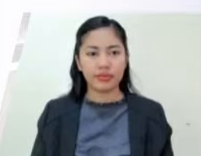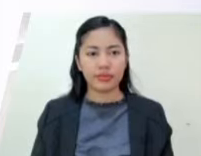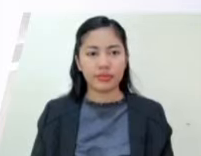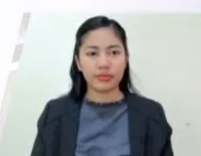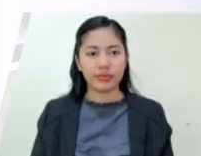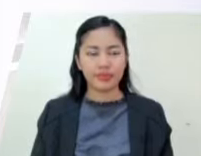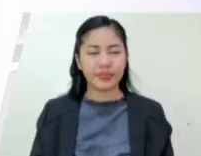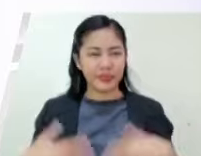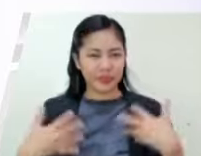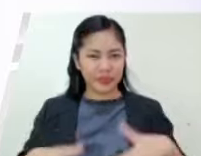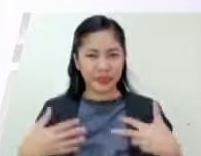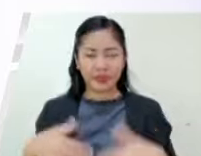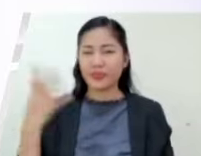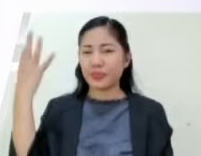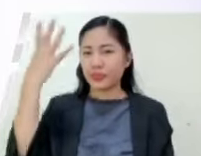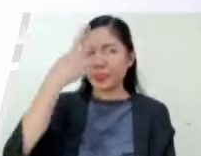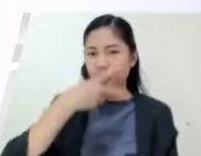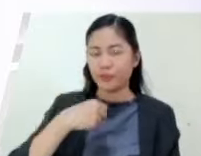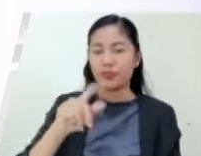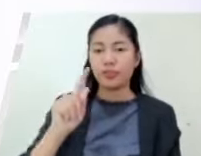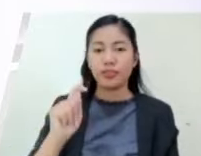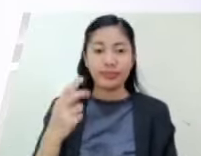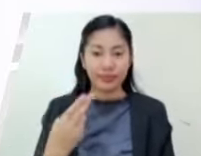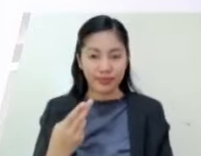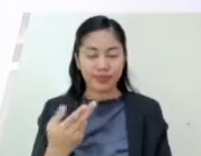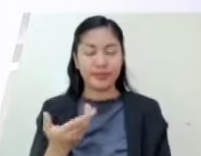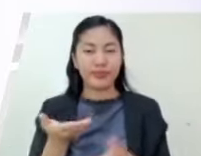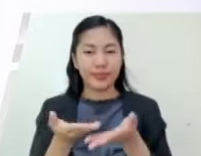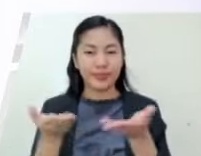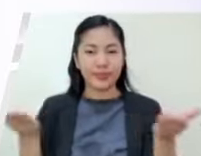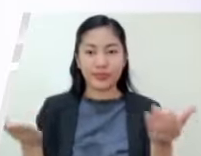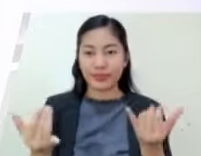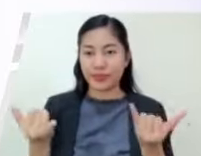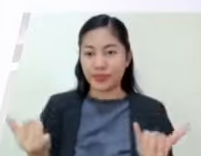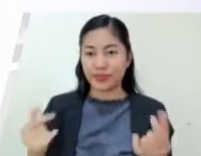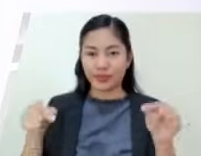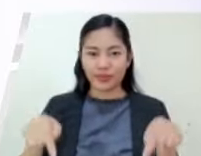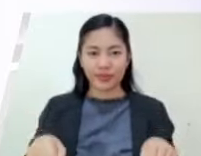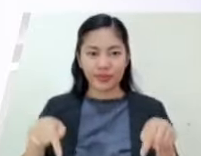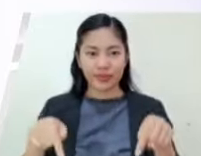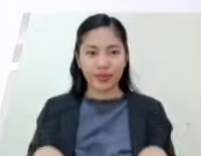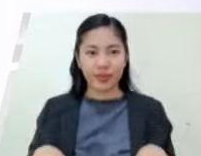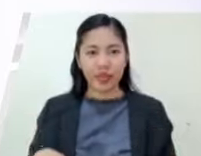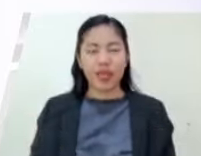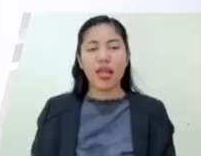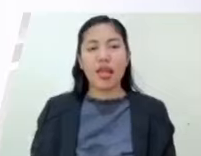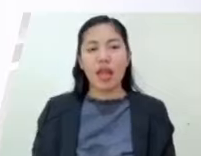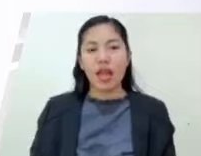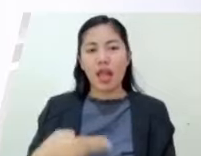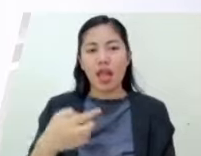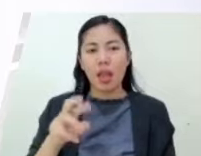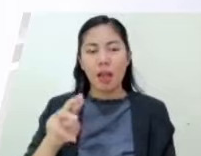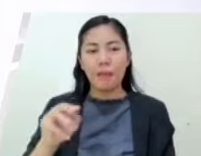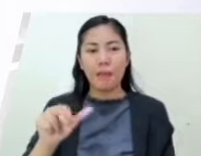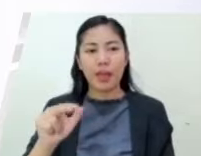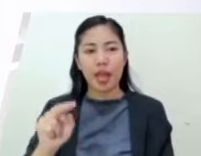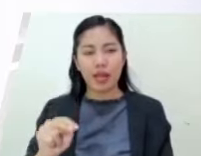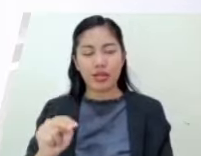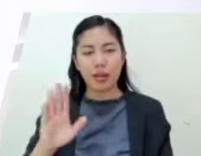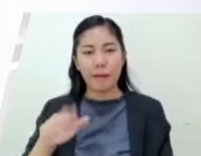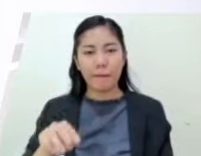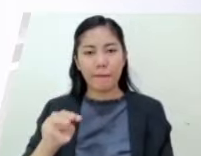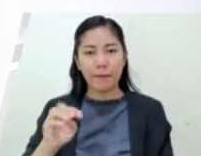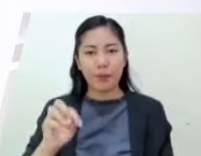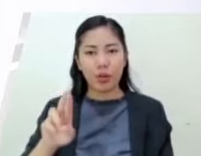Wonderful Thursday mga mare at pare, live tayo ngayon dito sa Herman Moreno Studio na set ng TikTok Lock para ipakilala sa